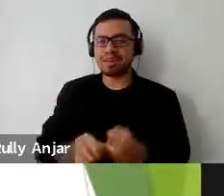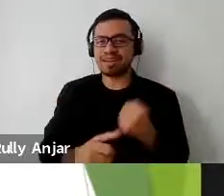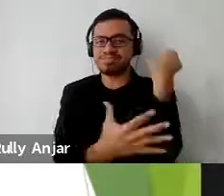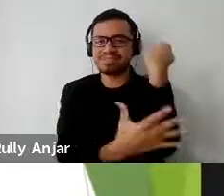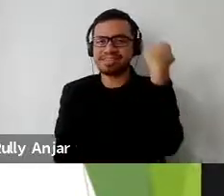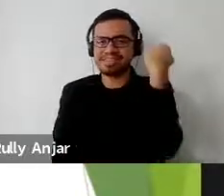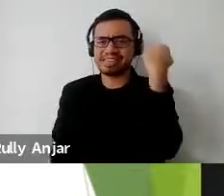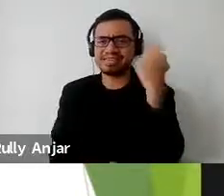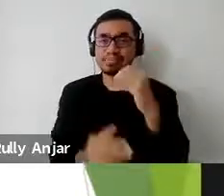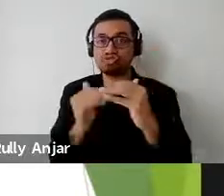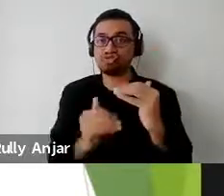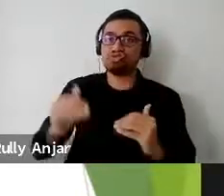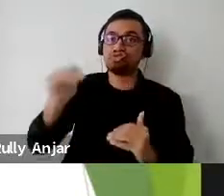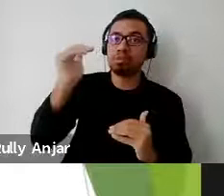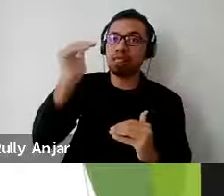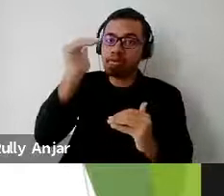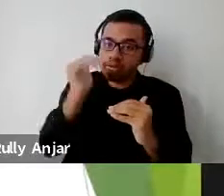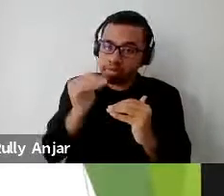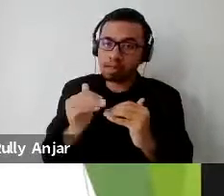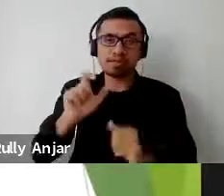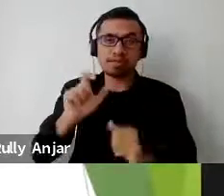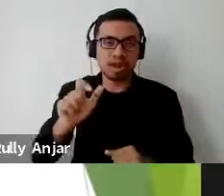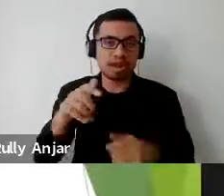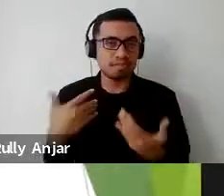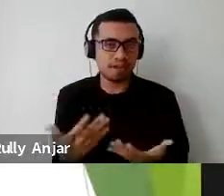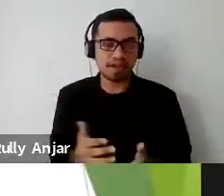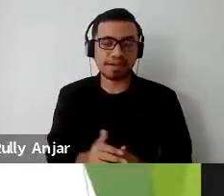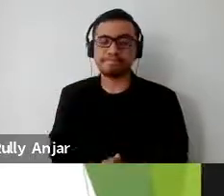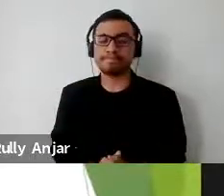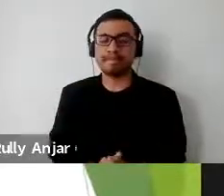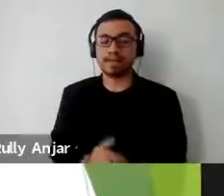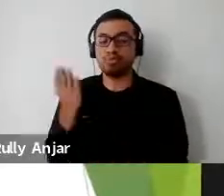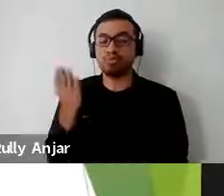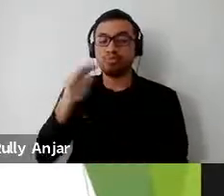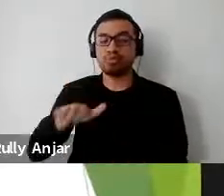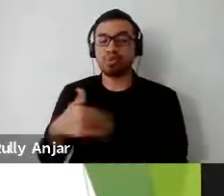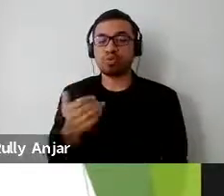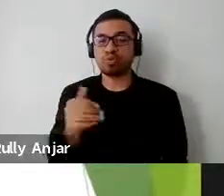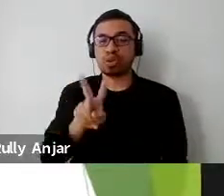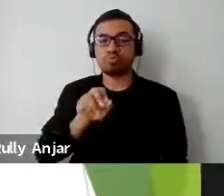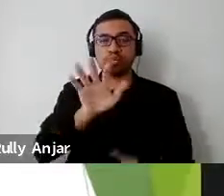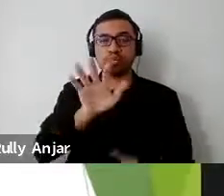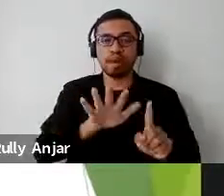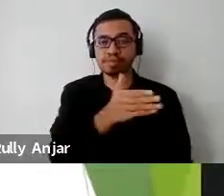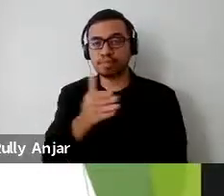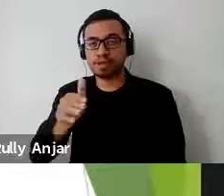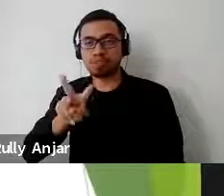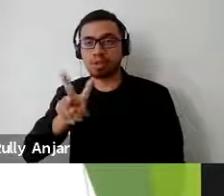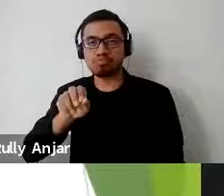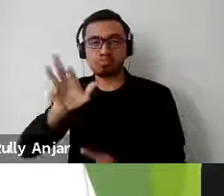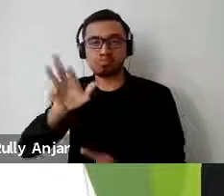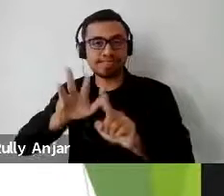angkanya 12.28 ini. Kalau kita melihat tren di tahun 2015 sampai 2019 yang ada di Daerah Istimewa